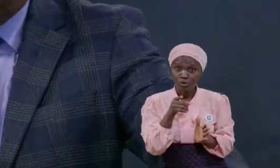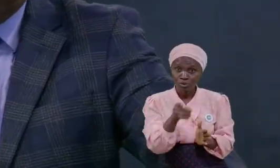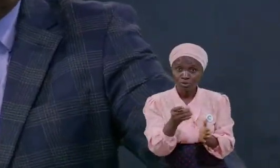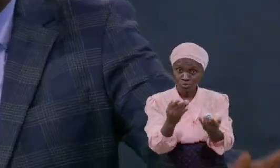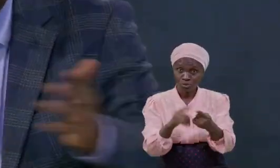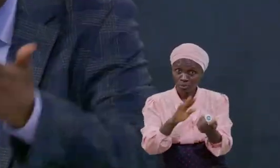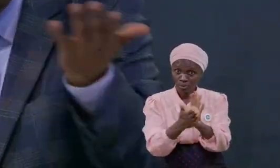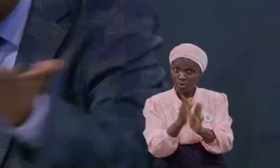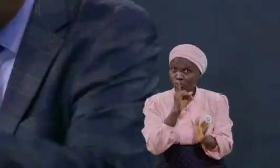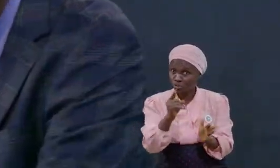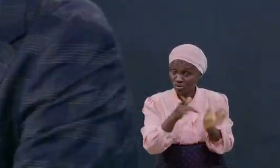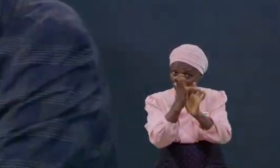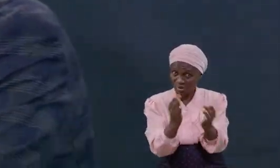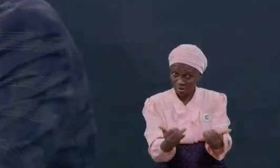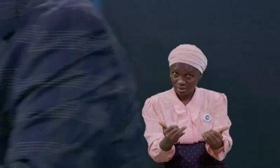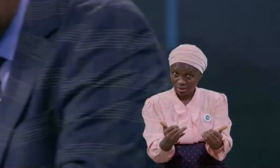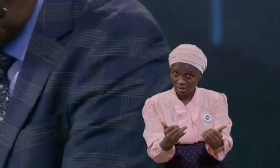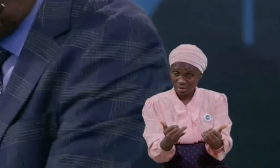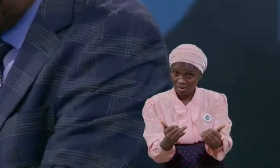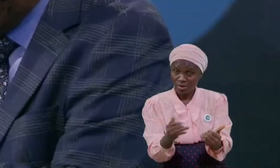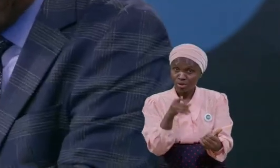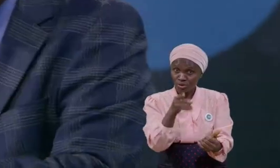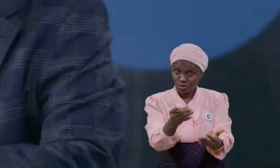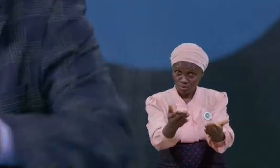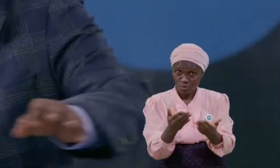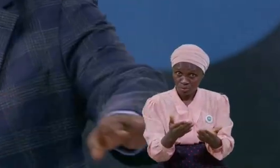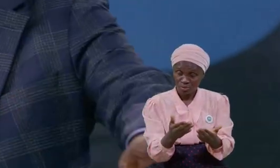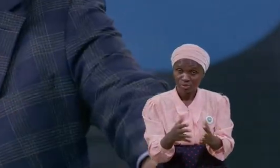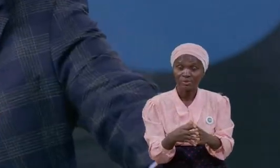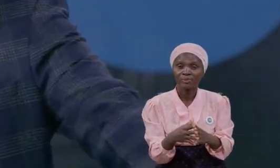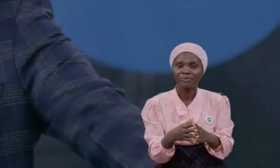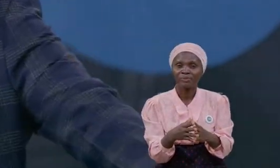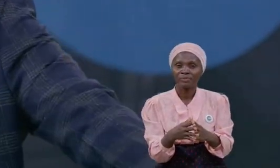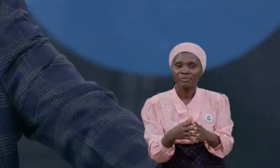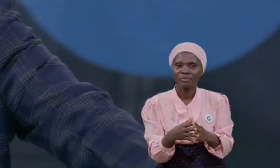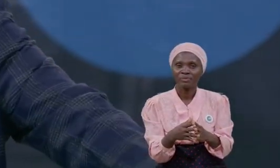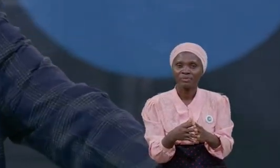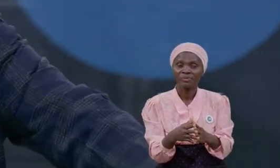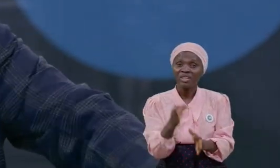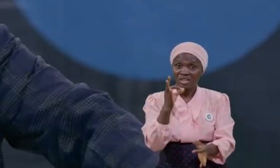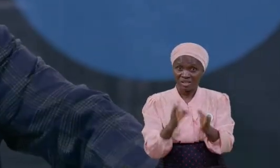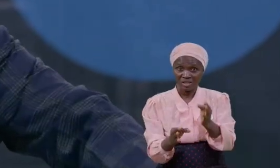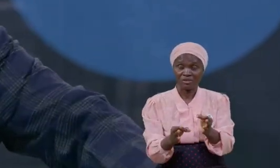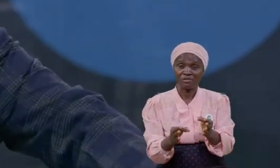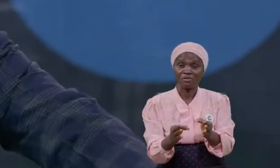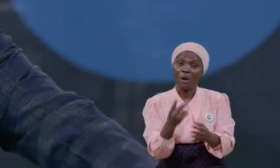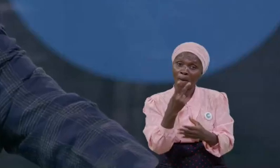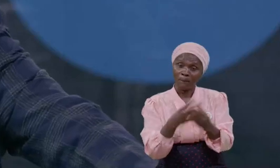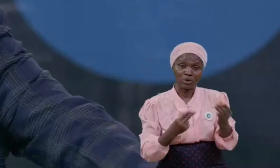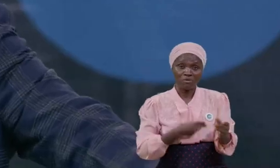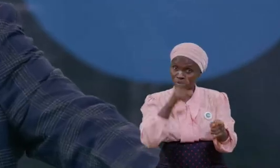Tu veux être un véritable chrétien réel, moi aussi je le vois. Si nous entendons pour demander quelque chose, il le fera pour